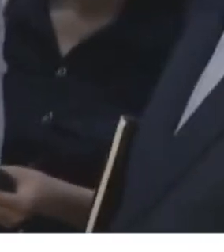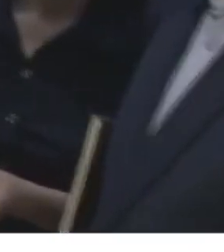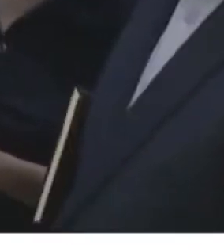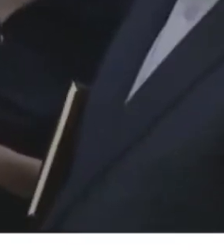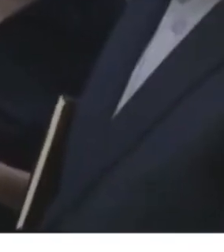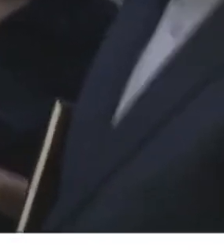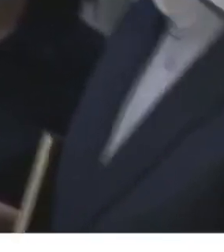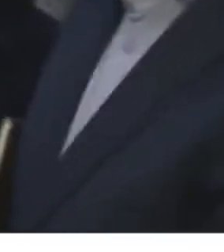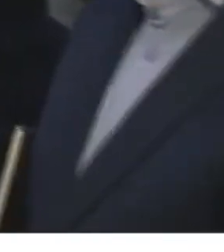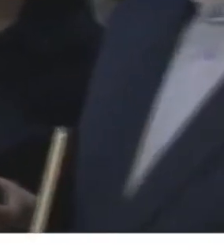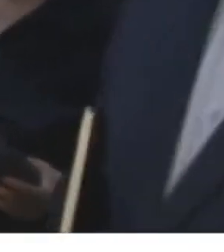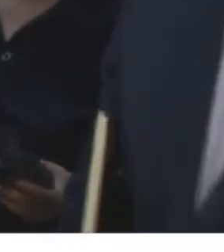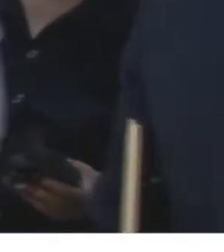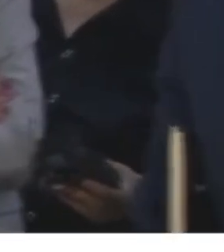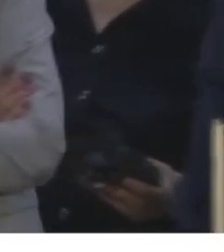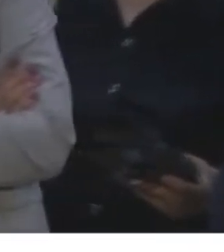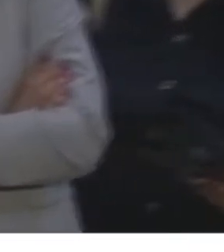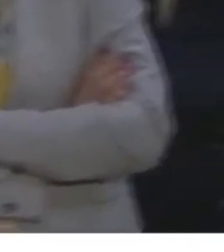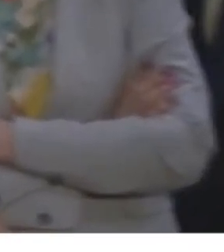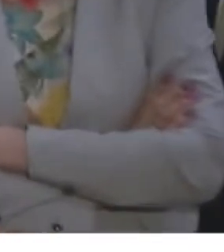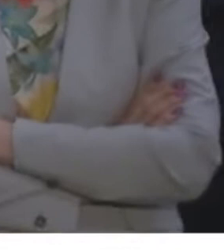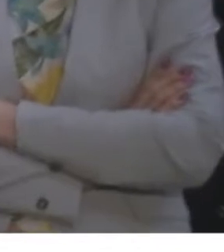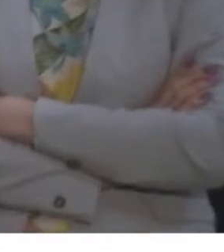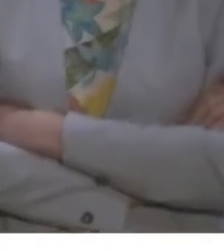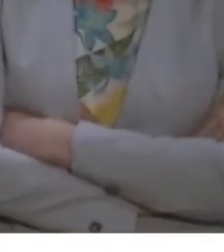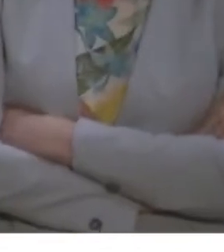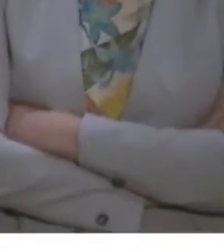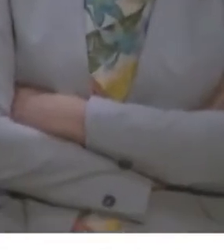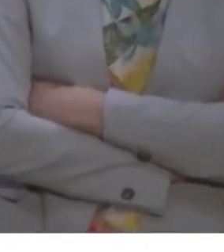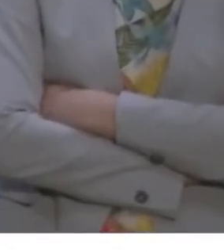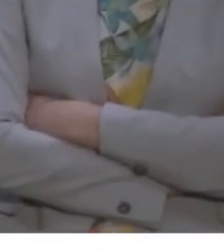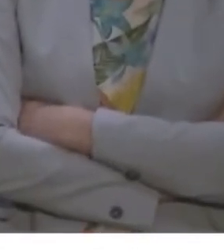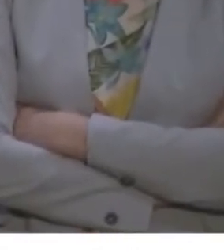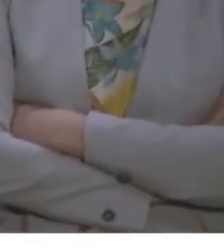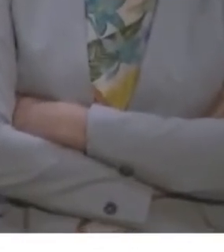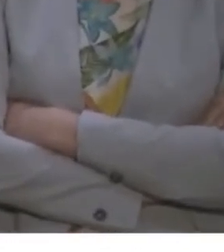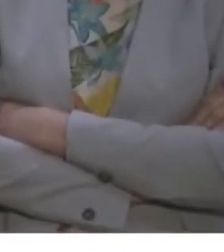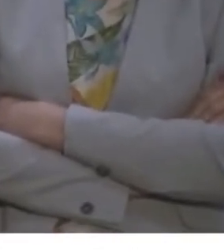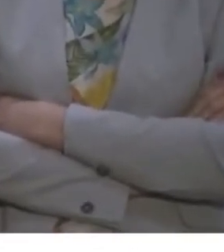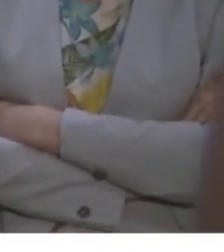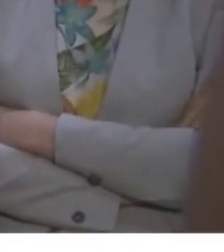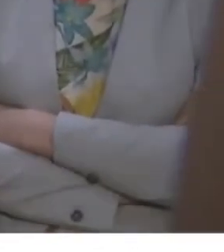Вот у нас будут счетчики стоять вот возле эскалатора, вот стоит охрана, сыночка дежурная, и будет считать